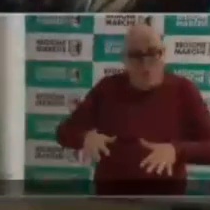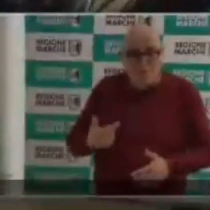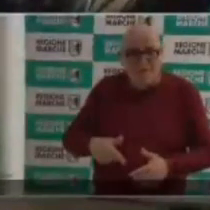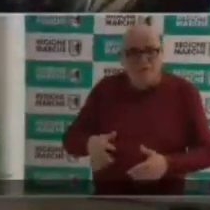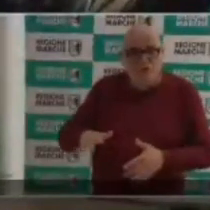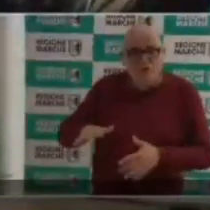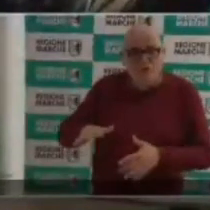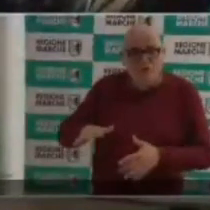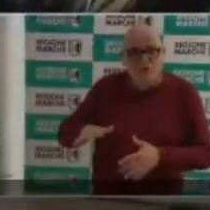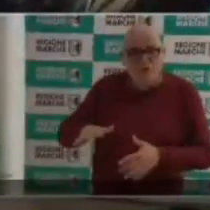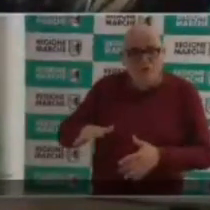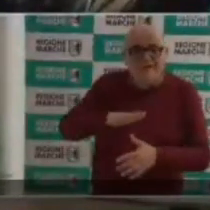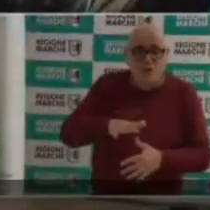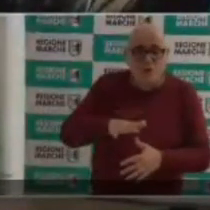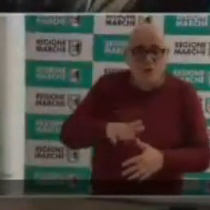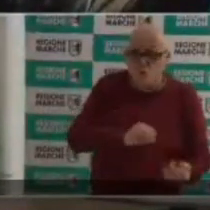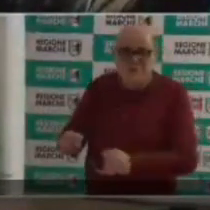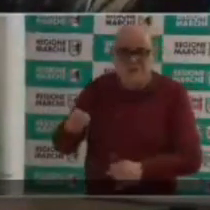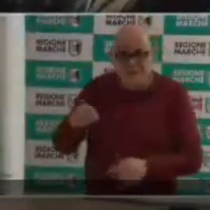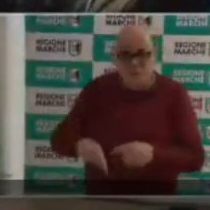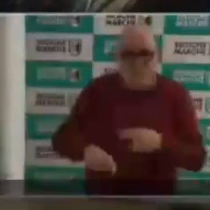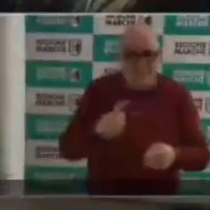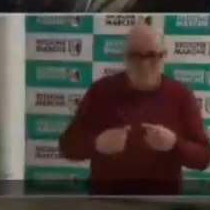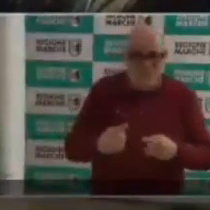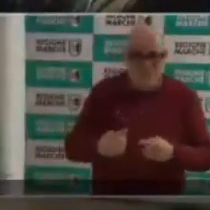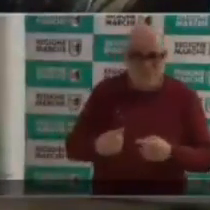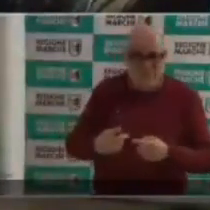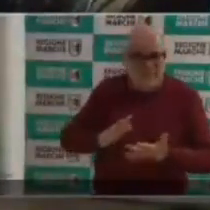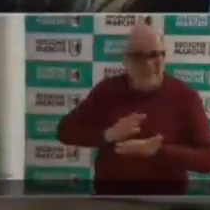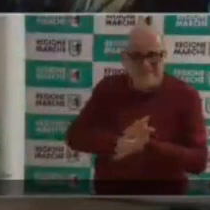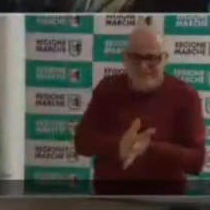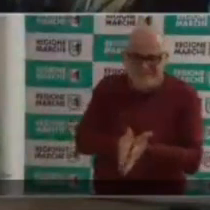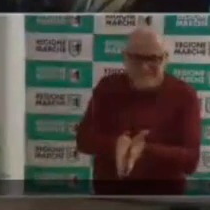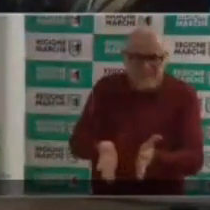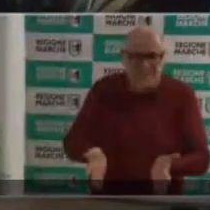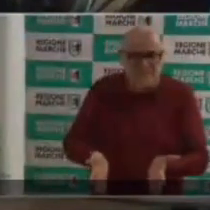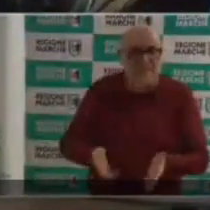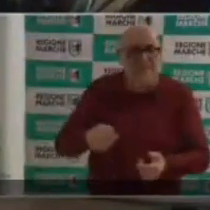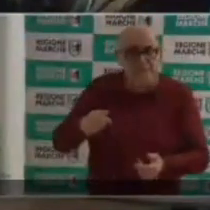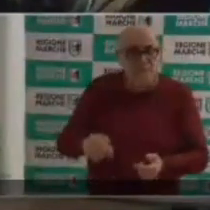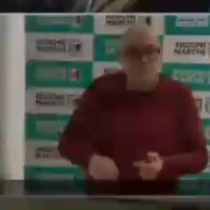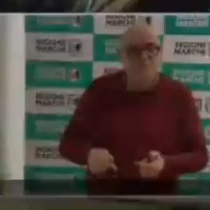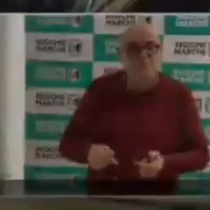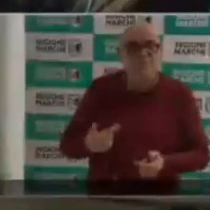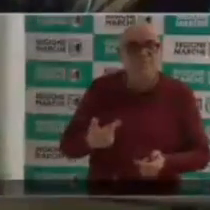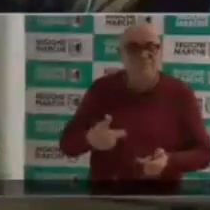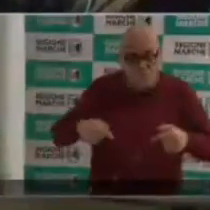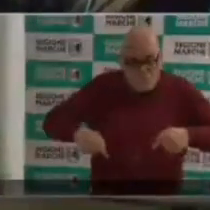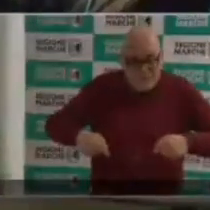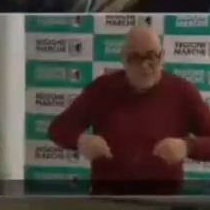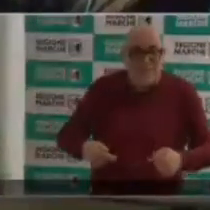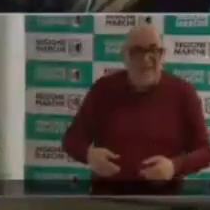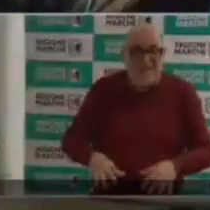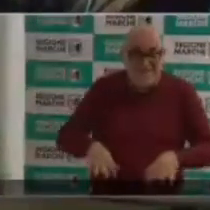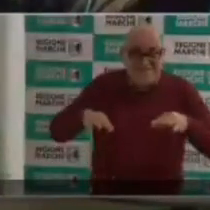quell'evento devastante, piombate in quest'altro evento altrettanto devastante. Questo tipo di iniziativa permette di